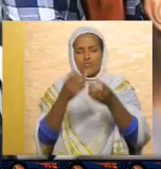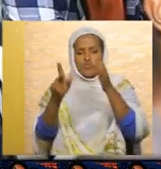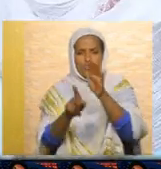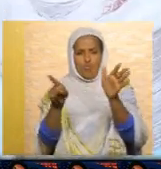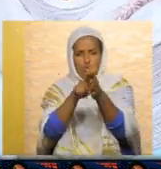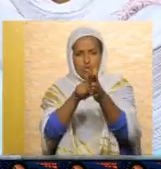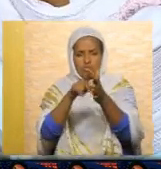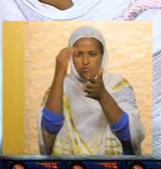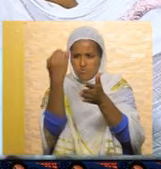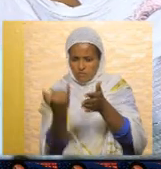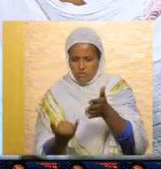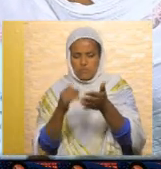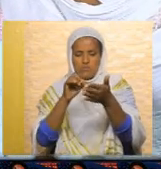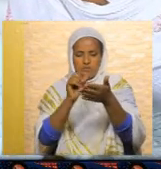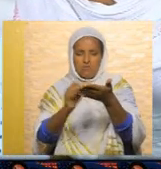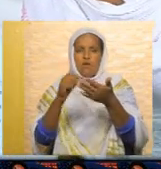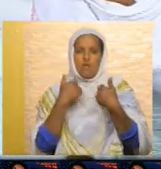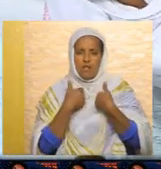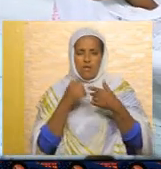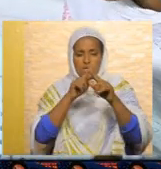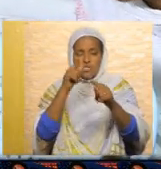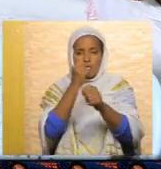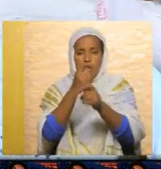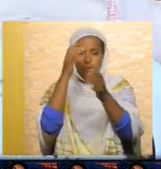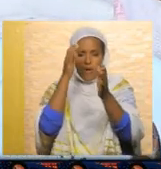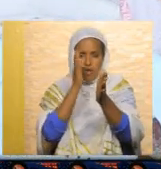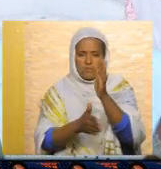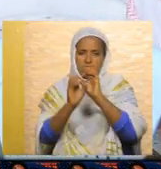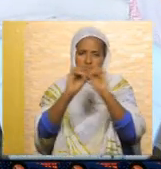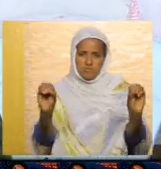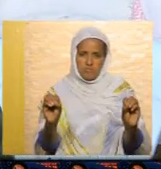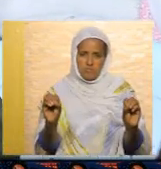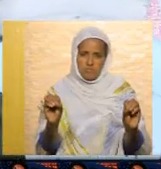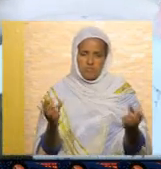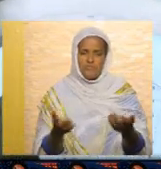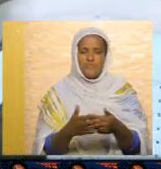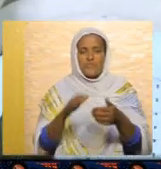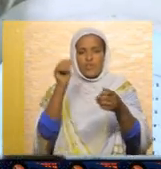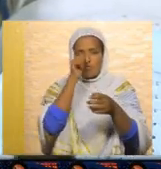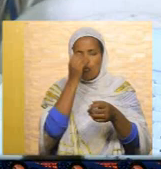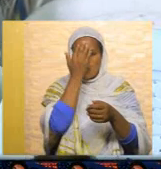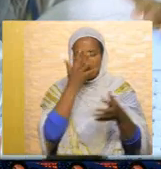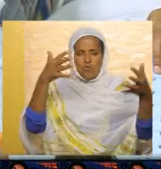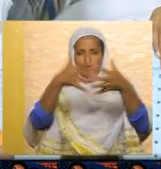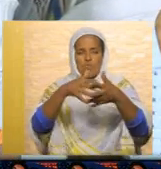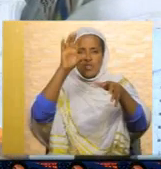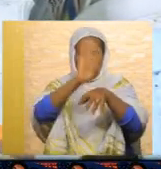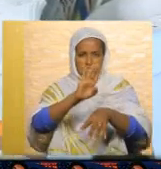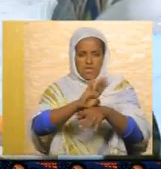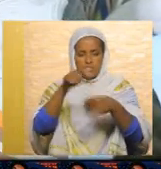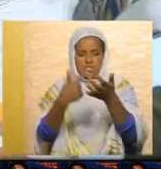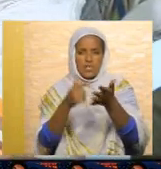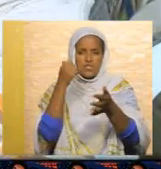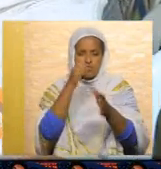ተዋሕዶ ቤተ ክርስቲያን ስለ ሴቶች ያላት አስተምሮና አማኞች ጋር ያሉ የተዛቡ አመለካከቶችን መለየት፣ በመጽሐፍ ቅዱስ ስለ ሴቶች